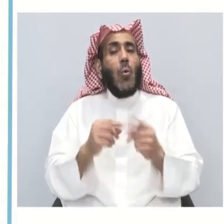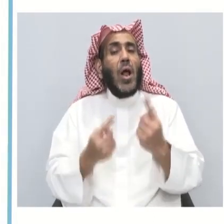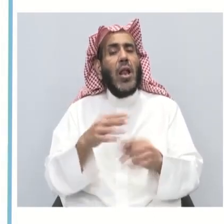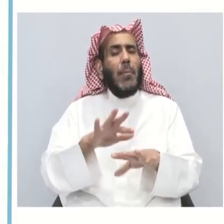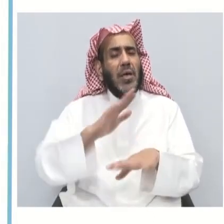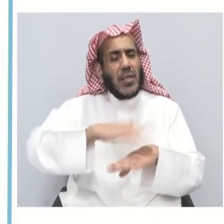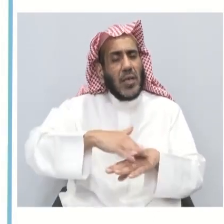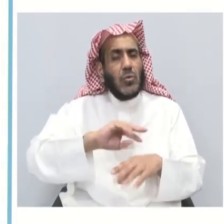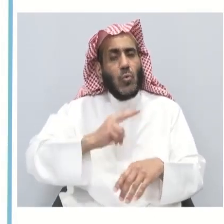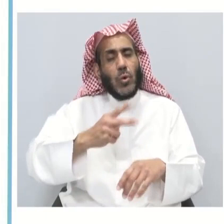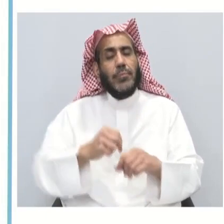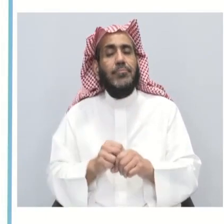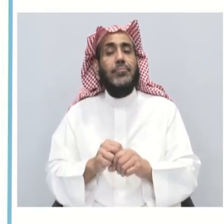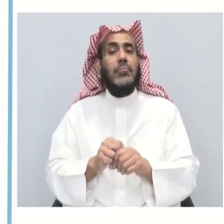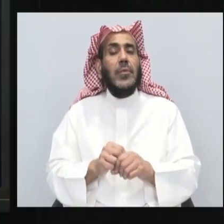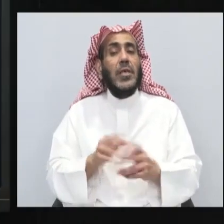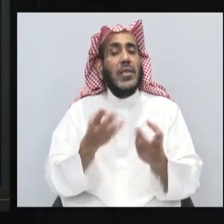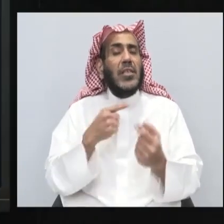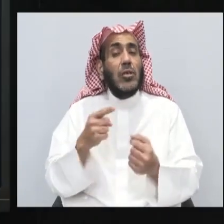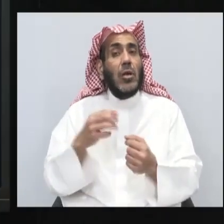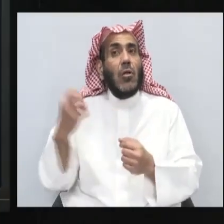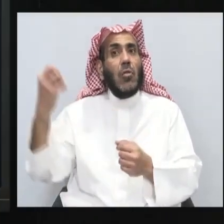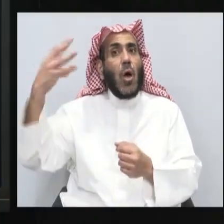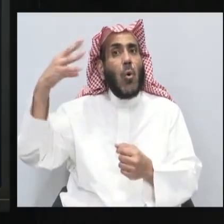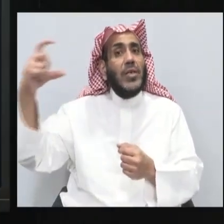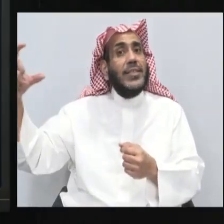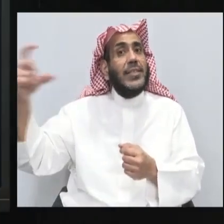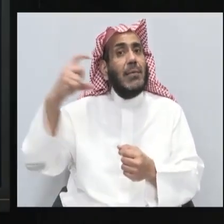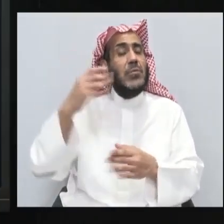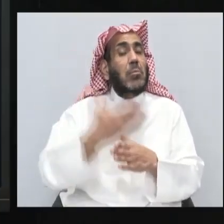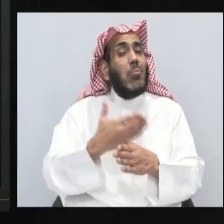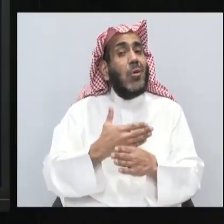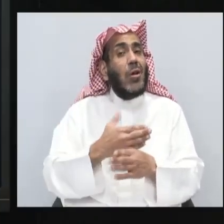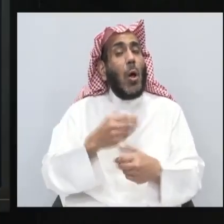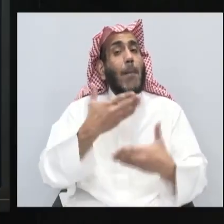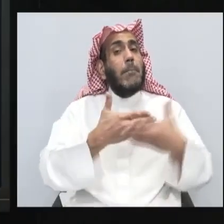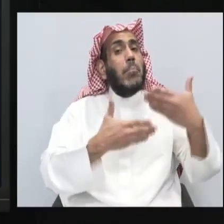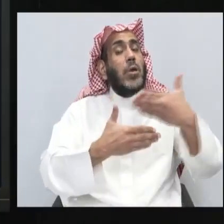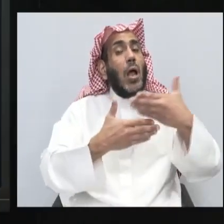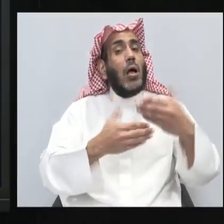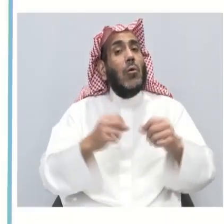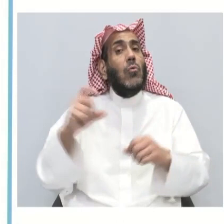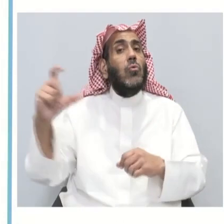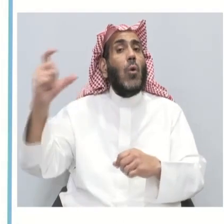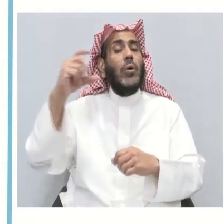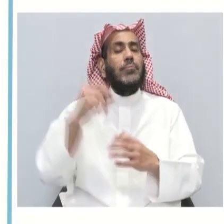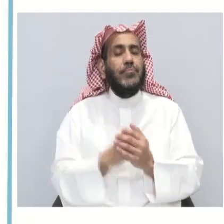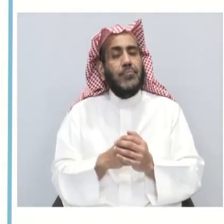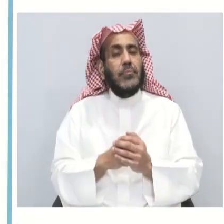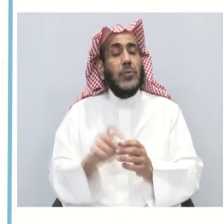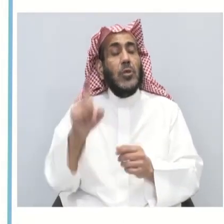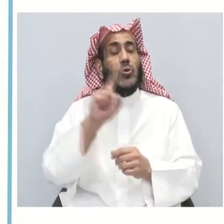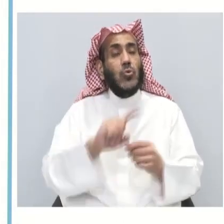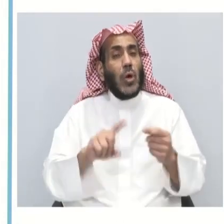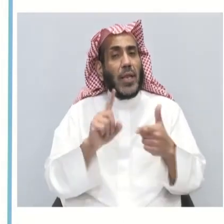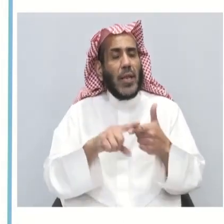أخرى. كذلك تحتاج إلى ضوء الشمس لتقوم بعملية البناء الضوئي. السؤال